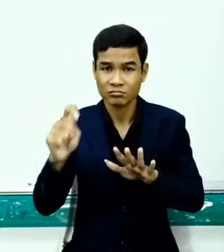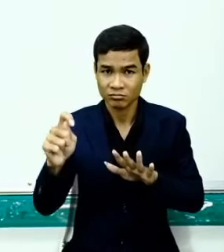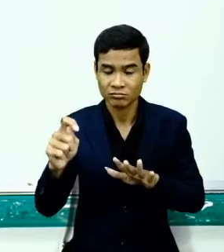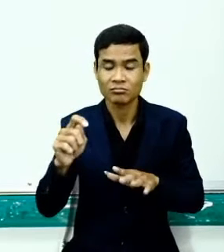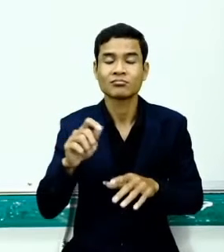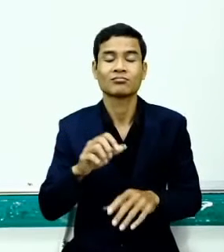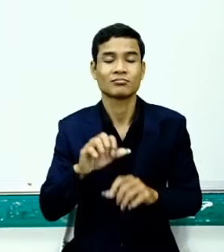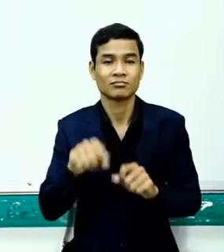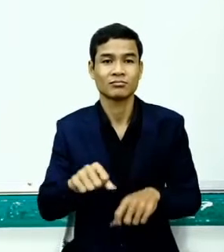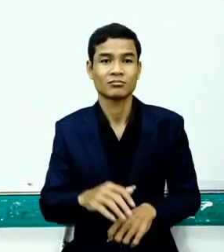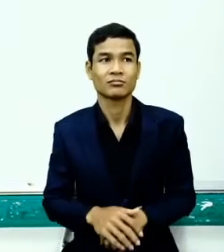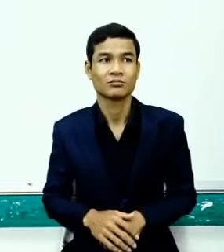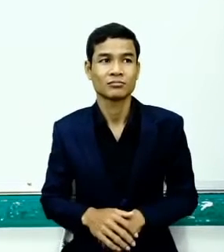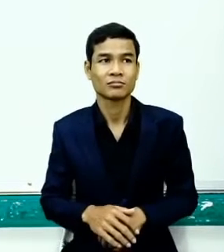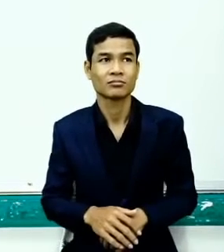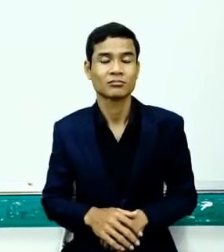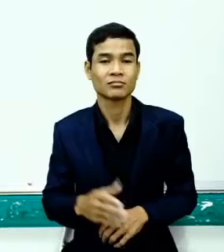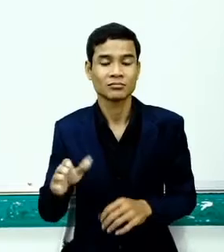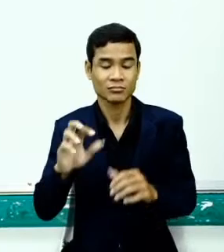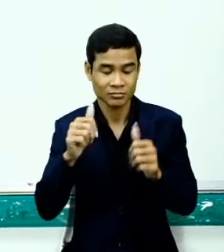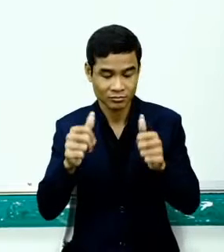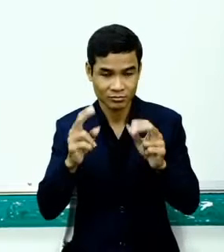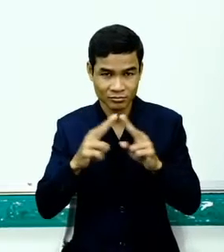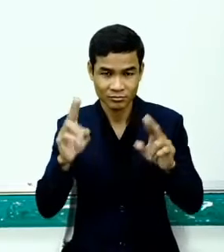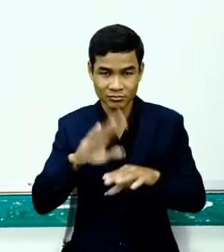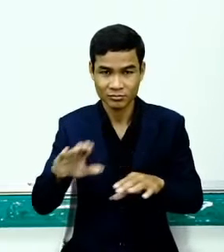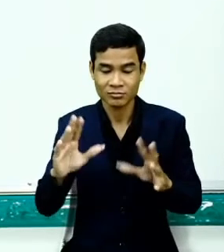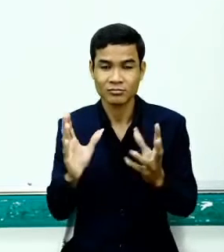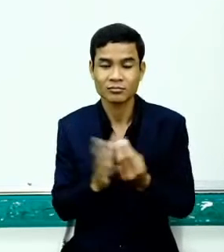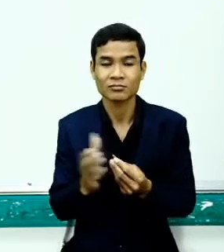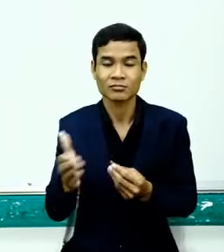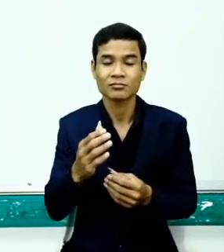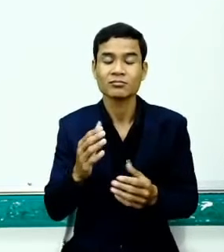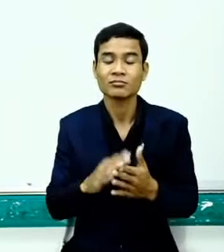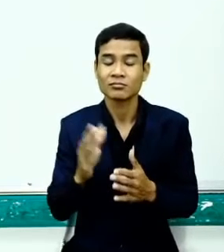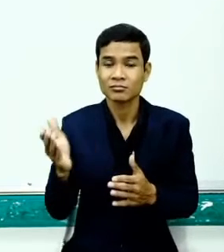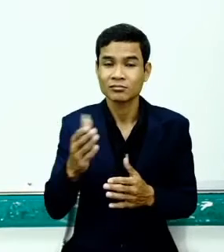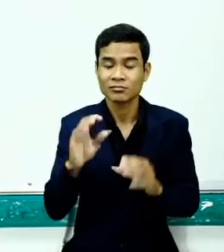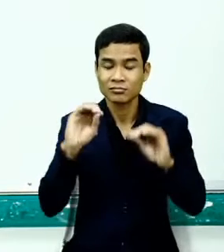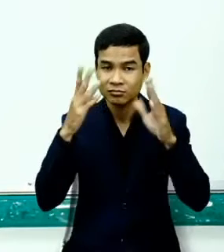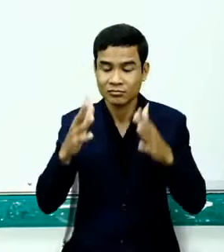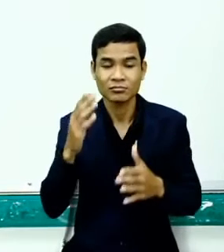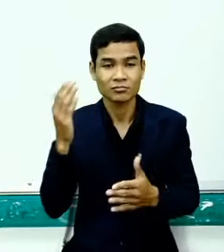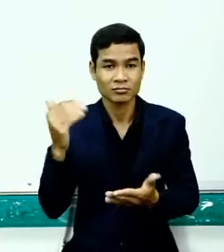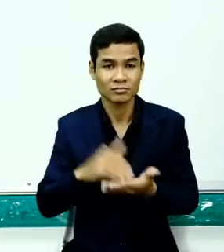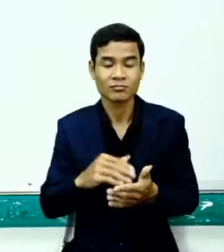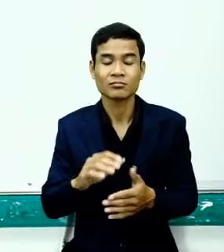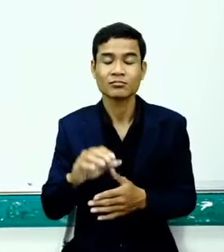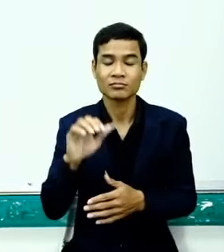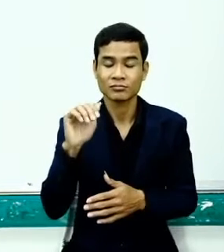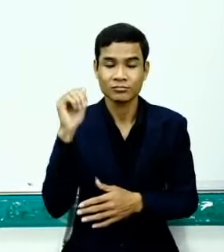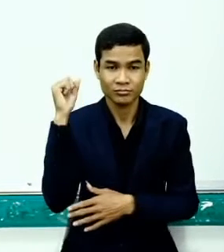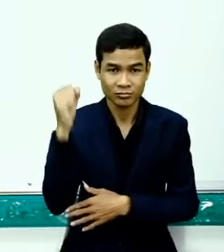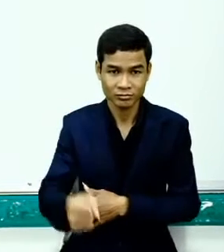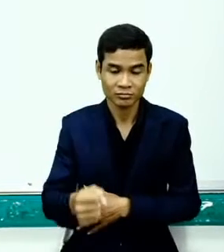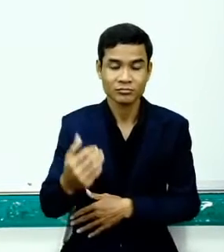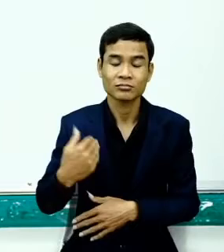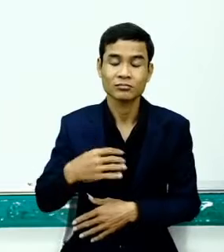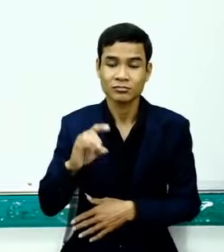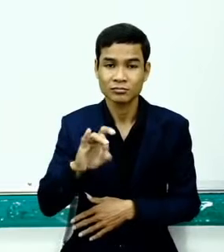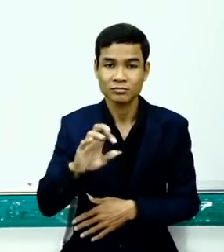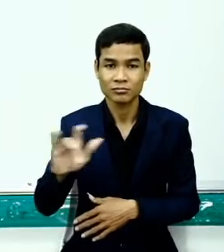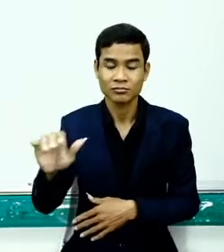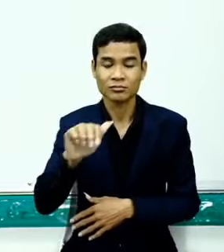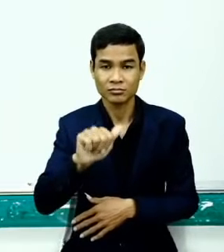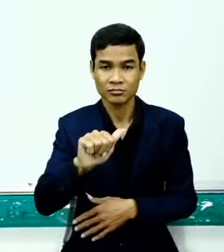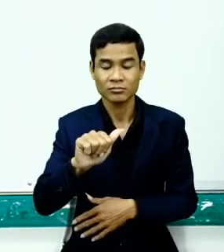រងចាល្អមែនតើតោះចាំស្ដាប់អ្នកគ្រូម្ដងទៀតណាញញួរគឺមានញ